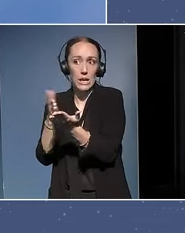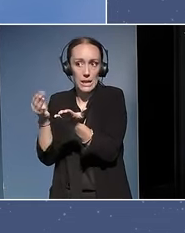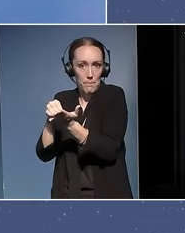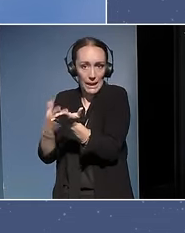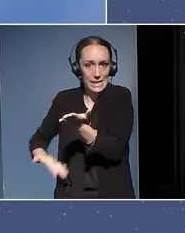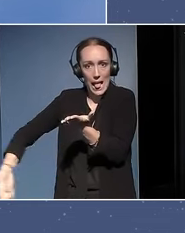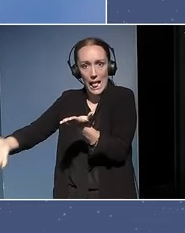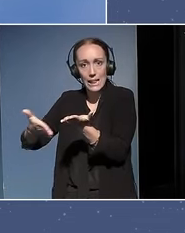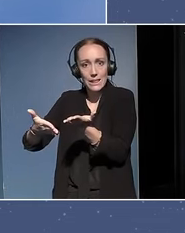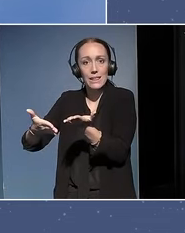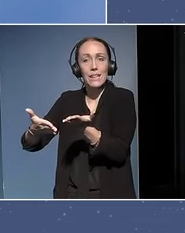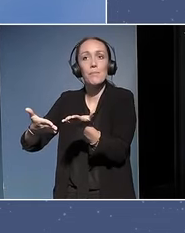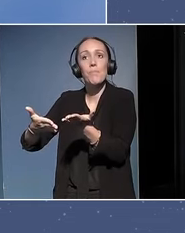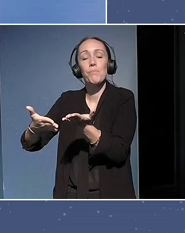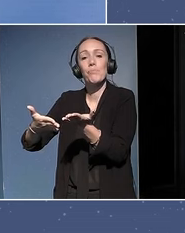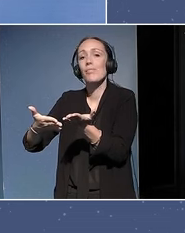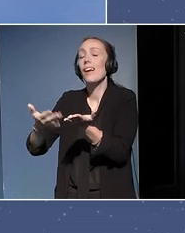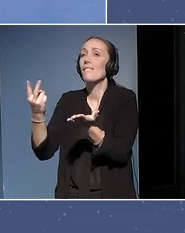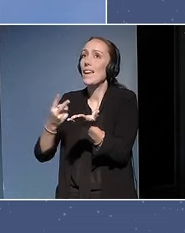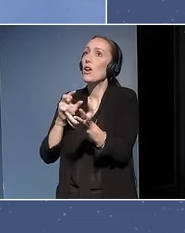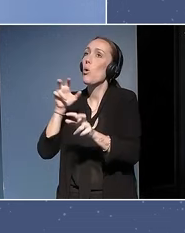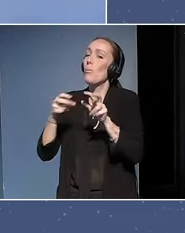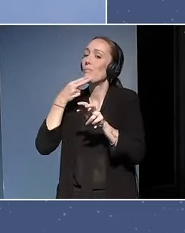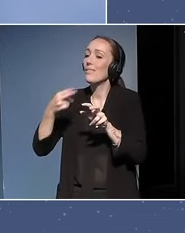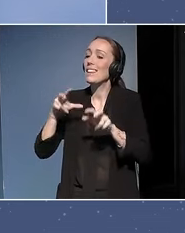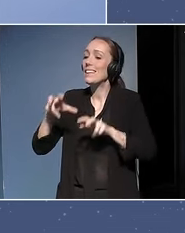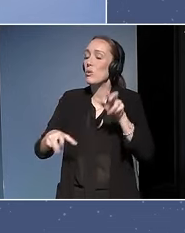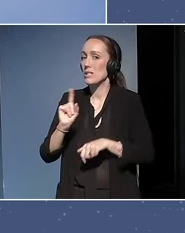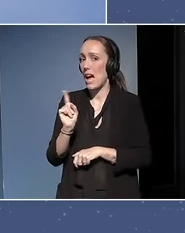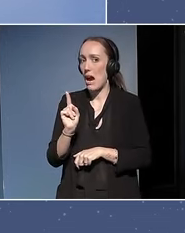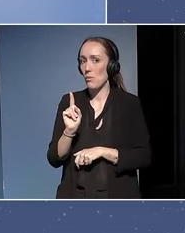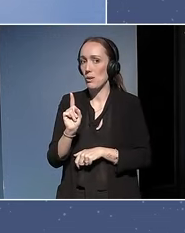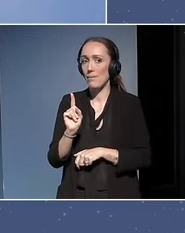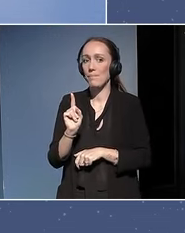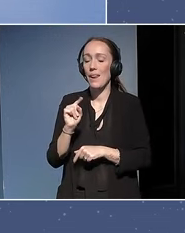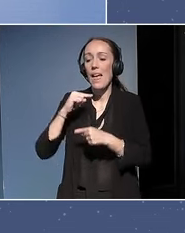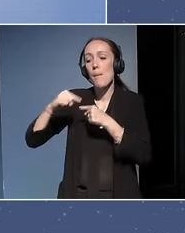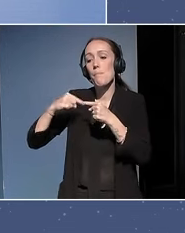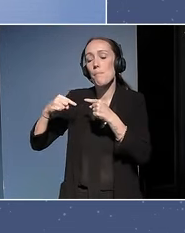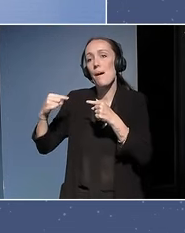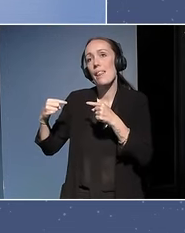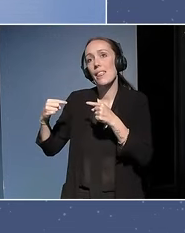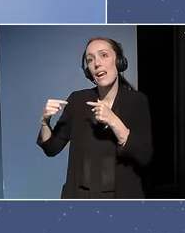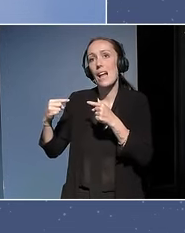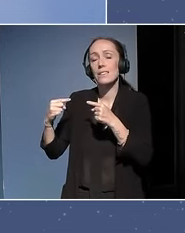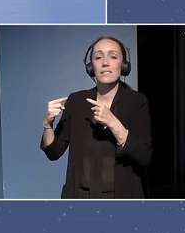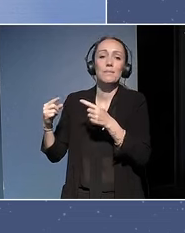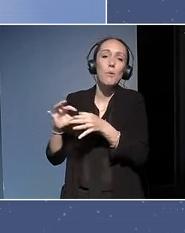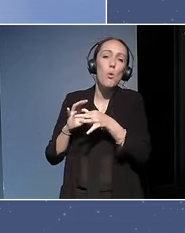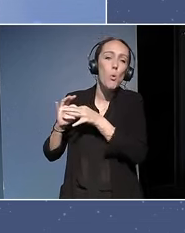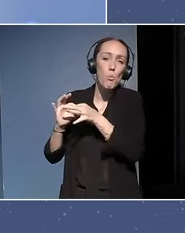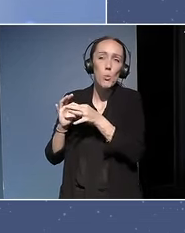non erano ancora dinosauri Erano un antenato erano antenati comuni di